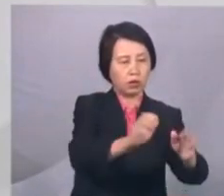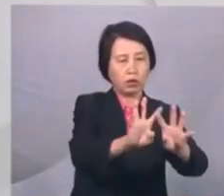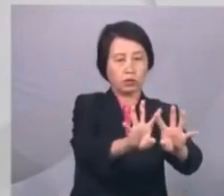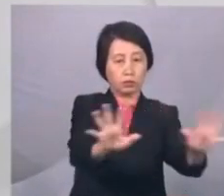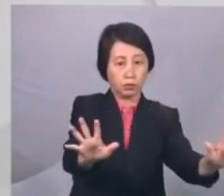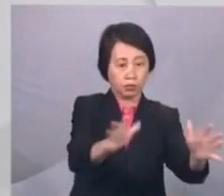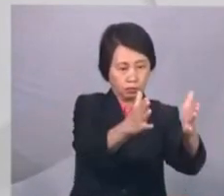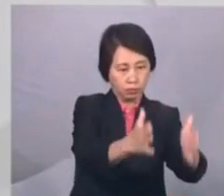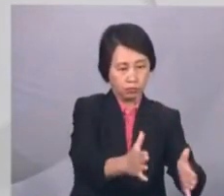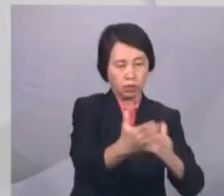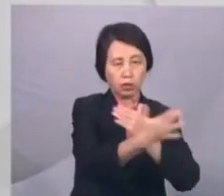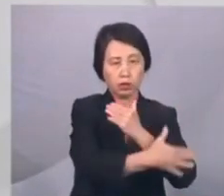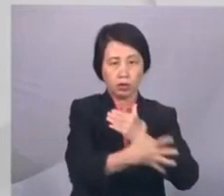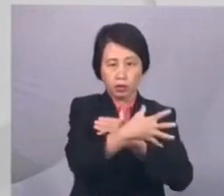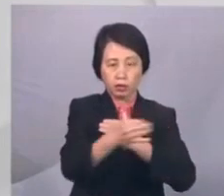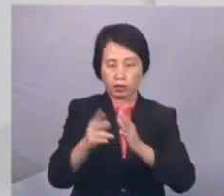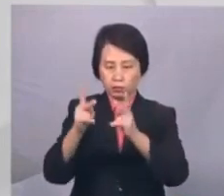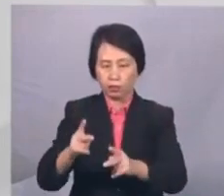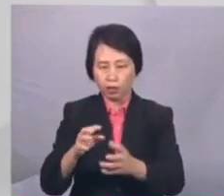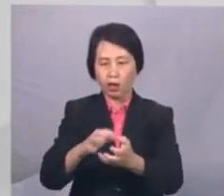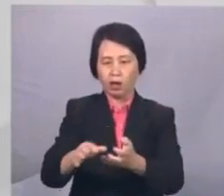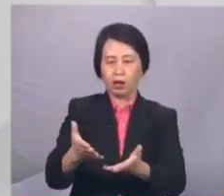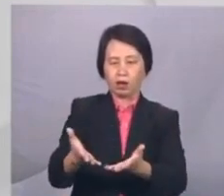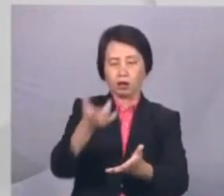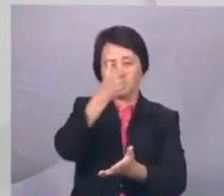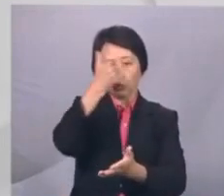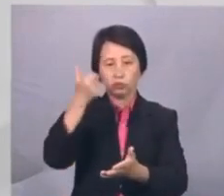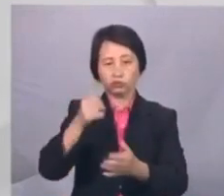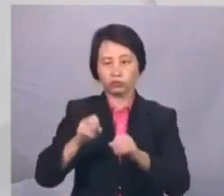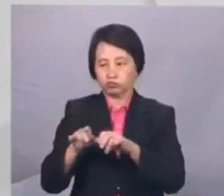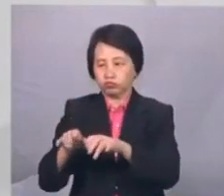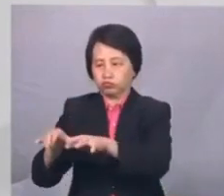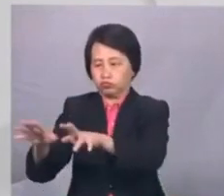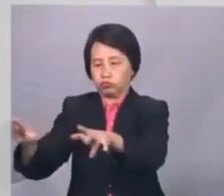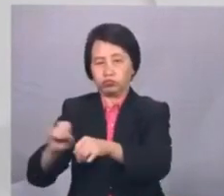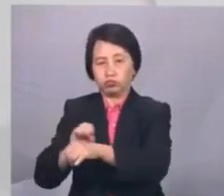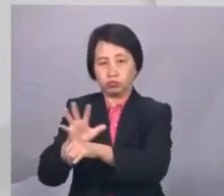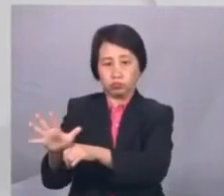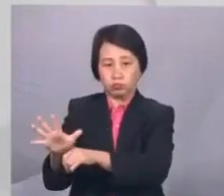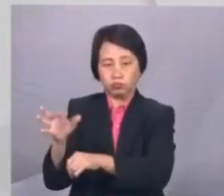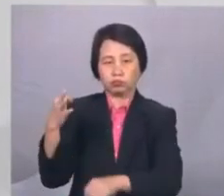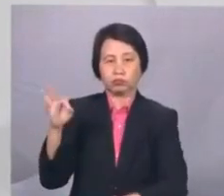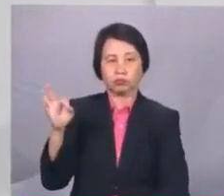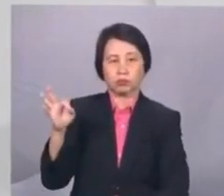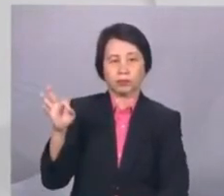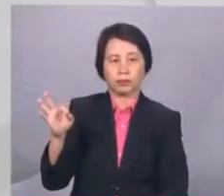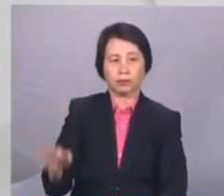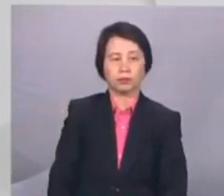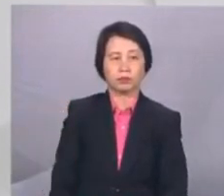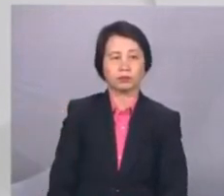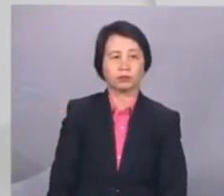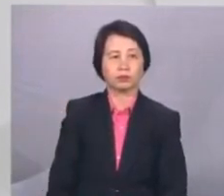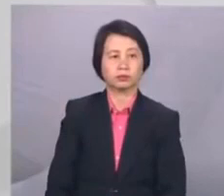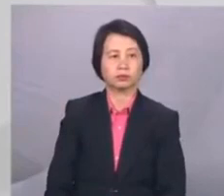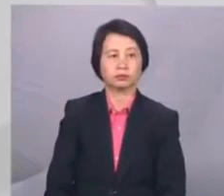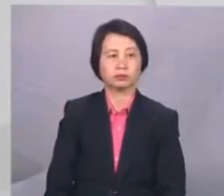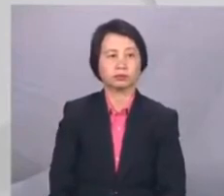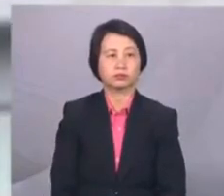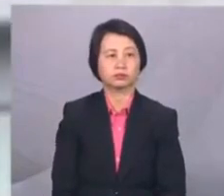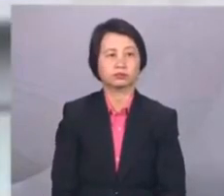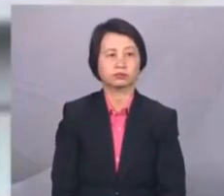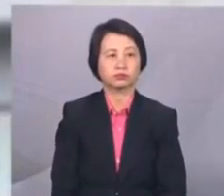barisan hadapan negara selain pihak yang terjejas berikutan penularan pandemic kubisme bass hai